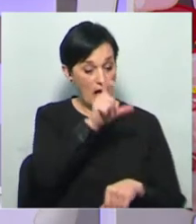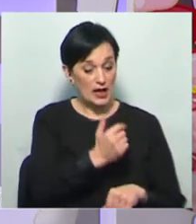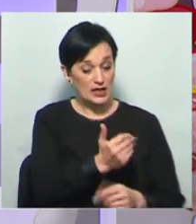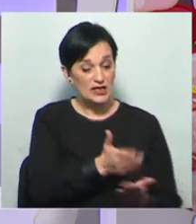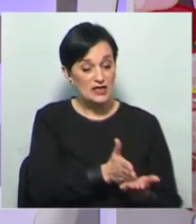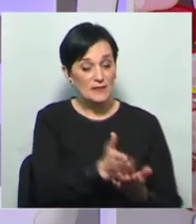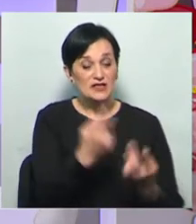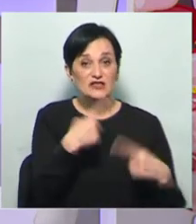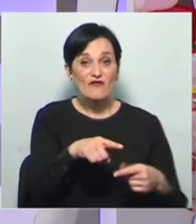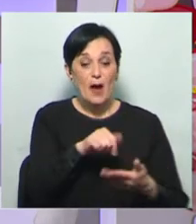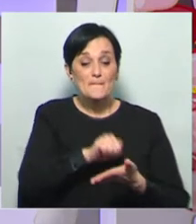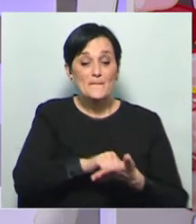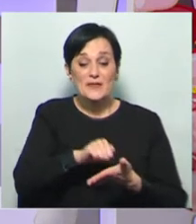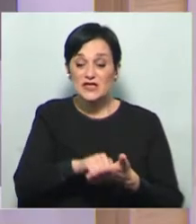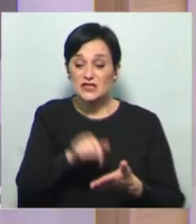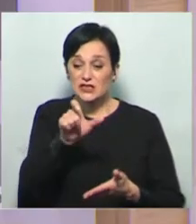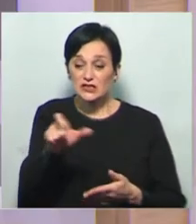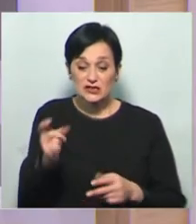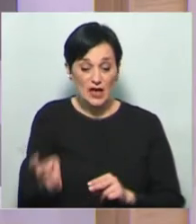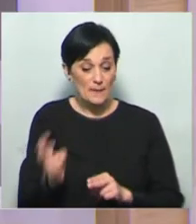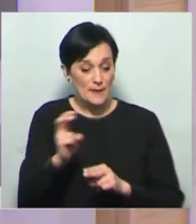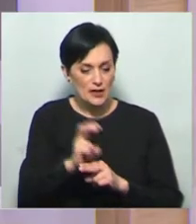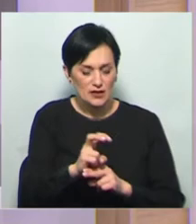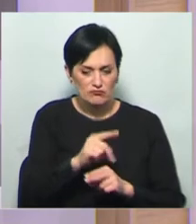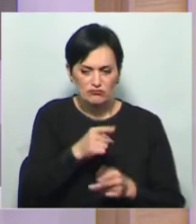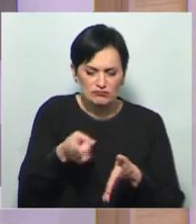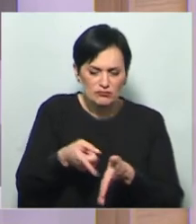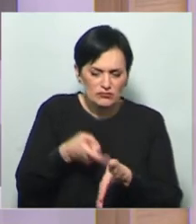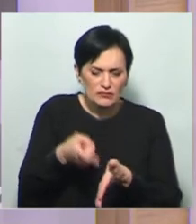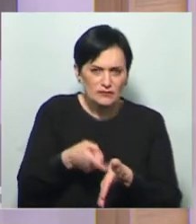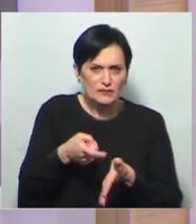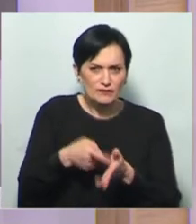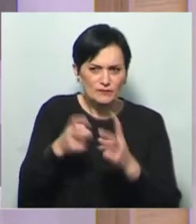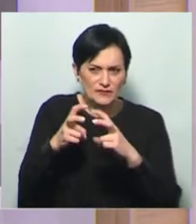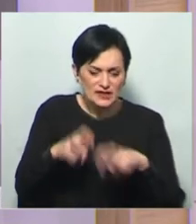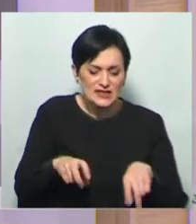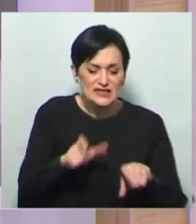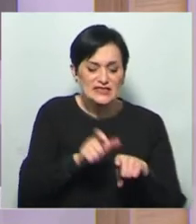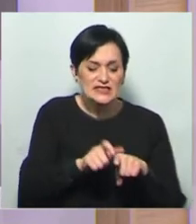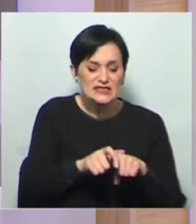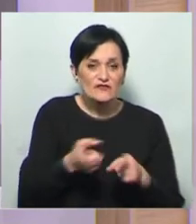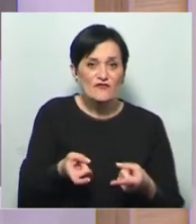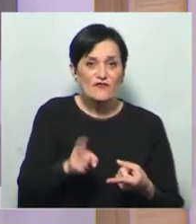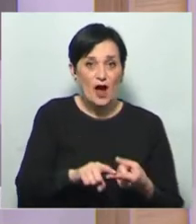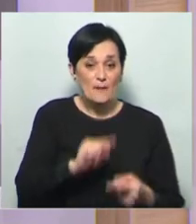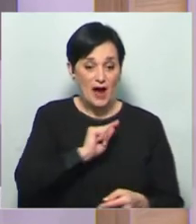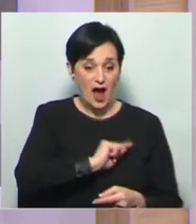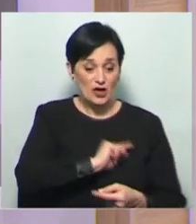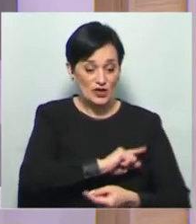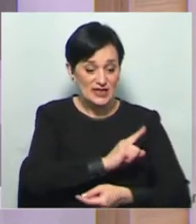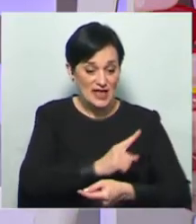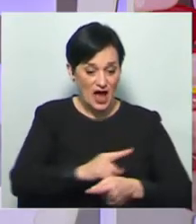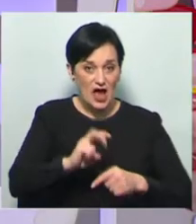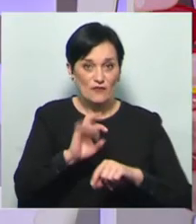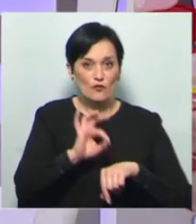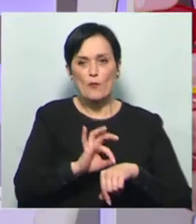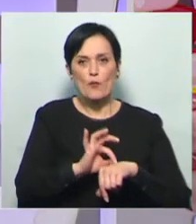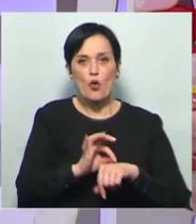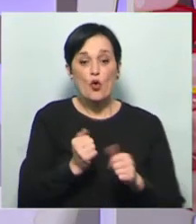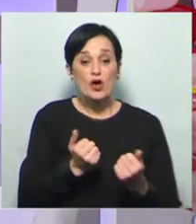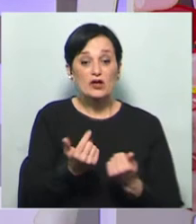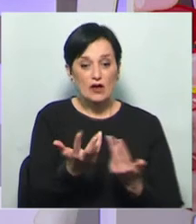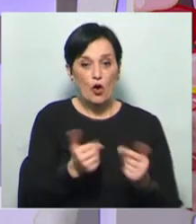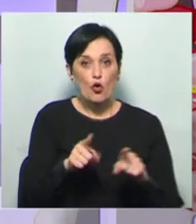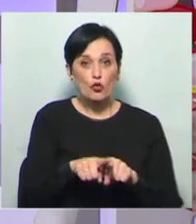მიზნით და სხვა მიზეზით მისული პაციენტებთან ჩაკითხვა, იმ სიმპტომებთან დაკავშირებით, რომელიც ახასიათებს ევროპათოლოგიას, გაირკვა, რომ რაოდენობა